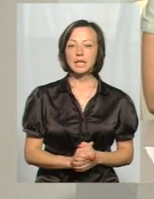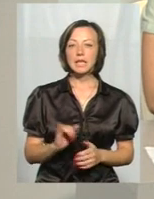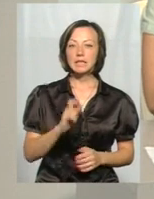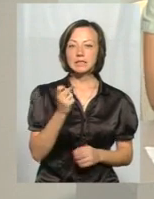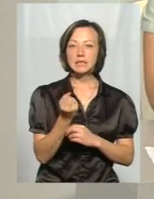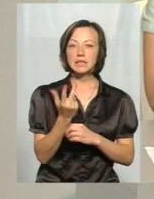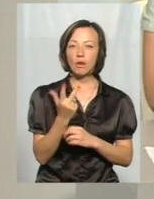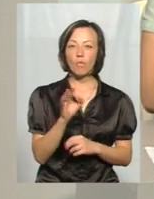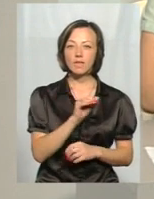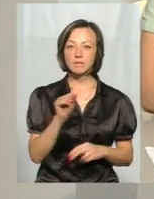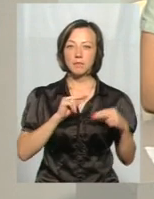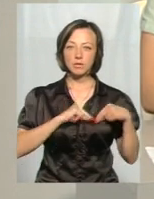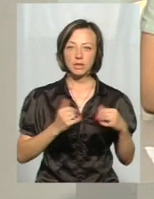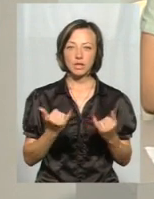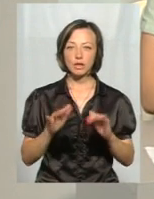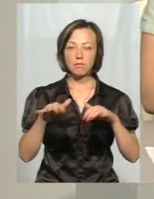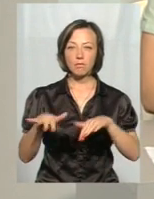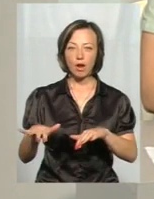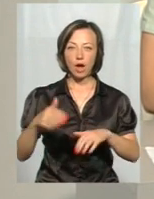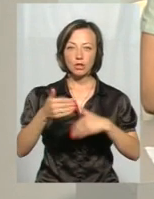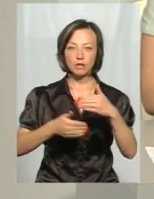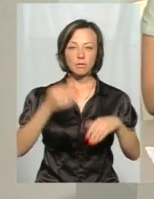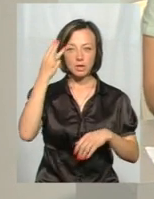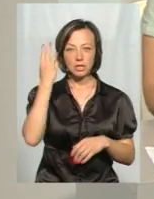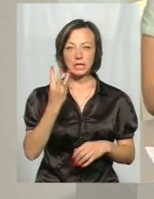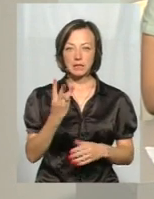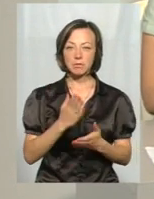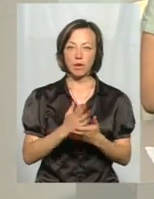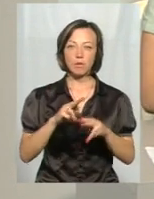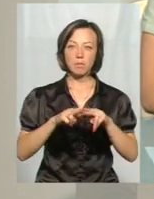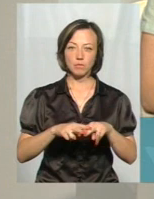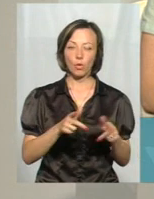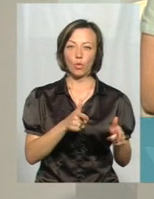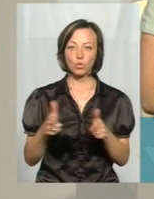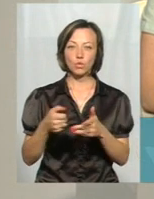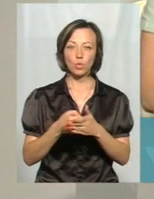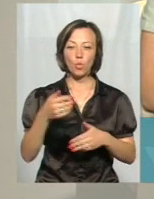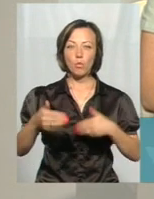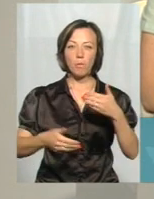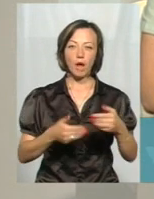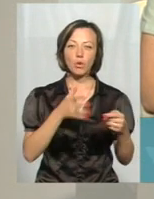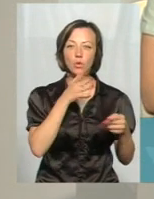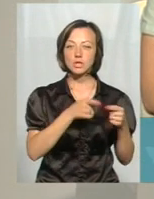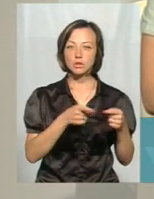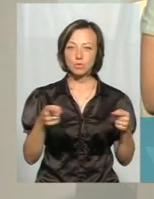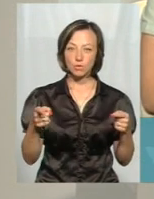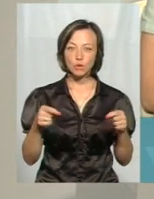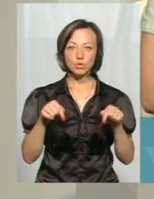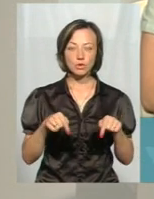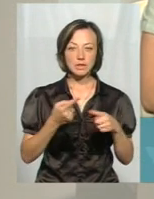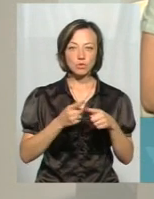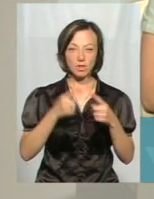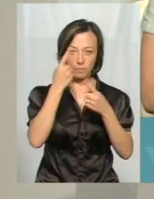офіційних працюючих нині пляжів Хмельниччині, 3 мають паспорти готовності до купального сезону. Так, цю